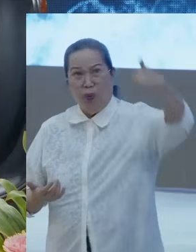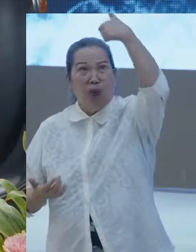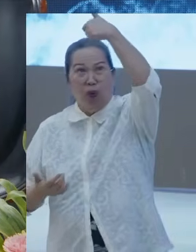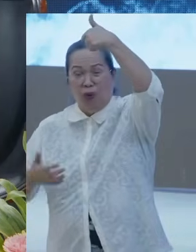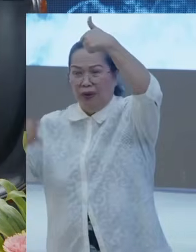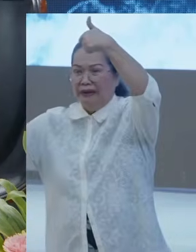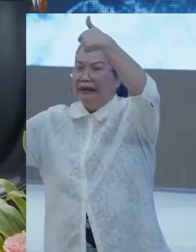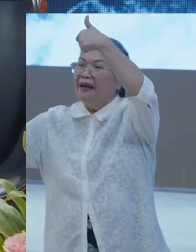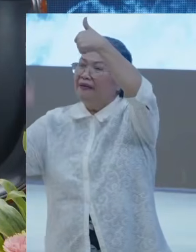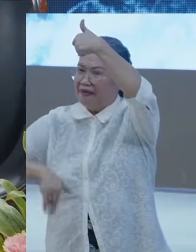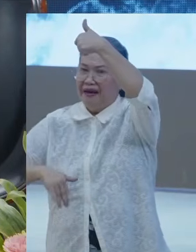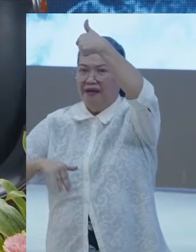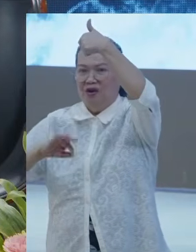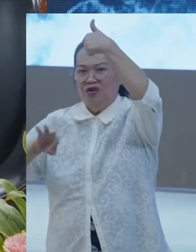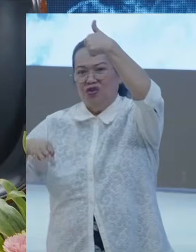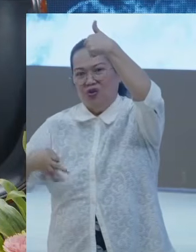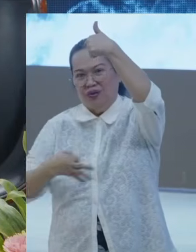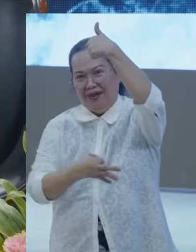an understatement.